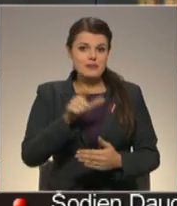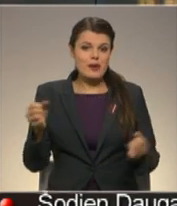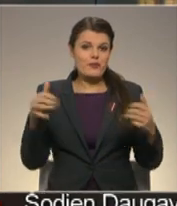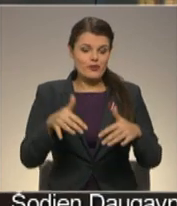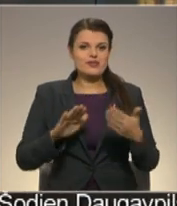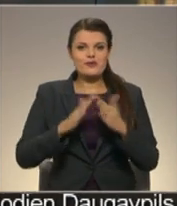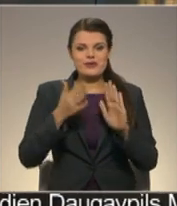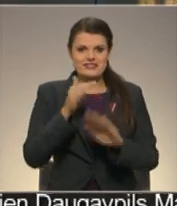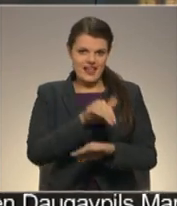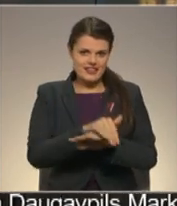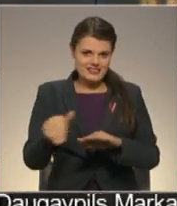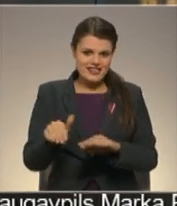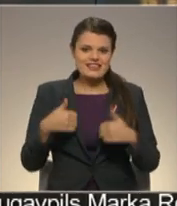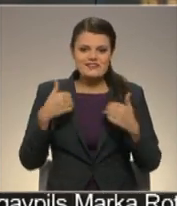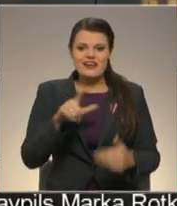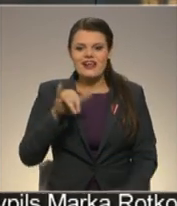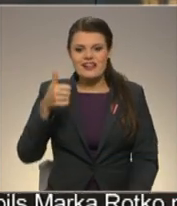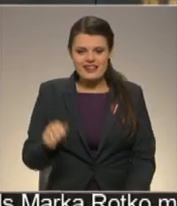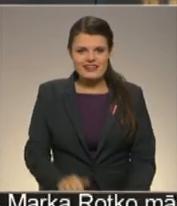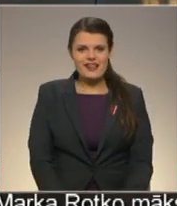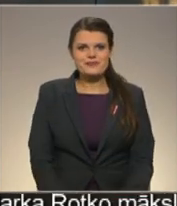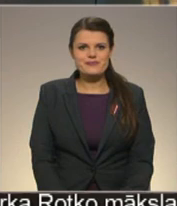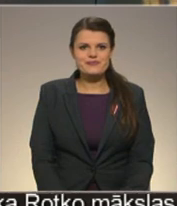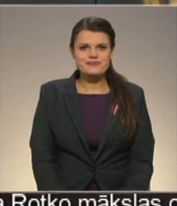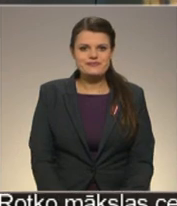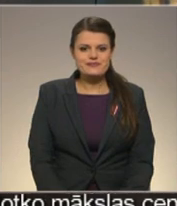pulcētos pilsētas ielās. Sveika, Līga!